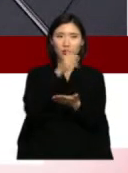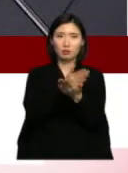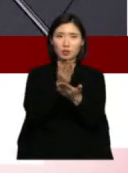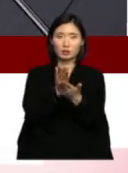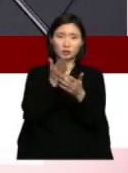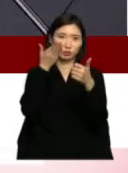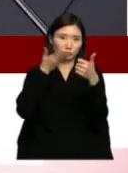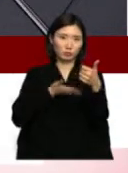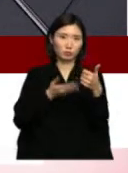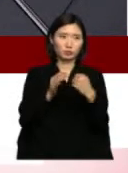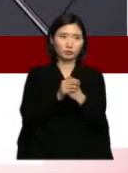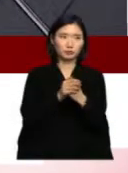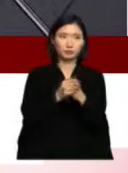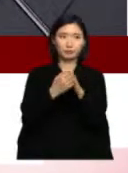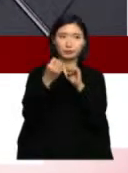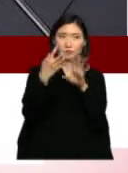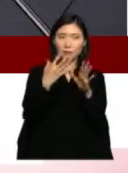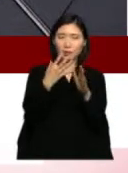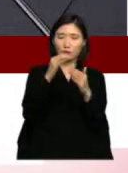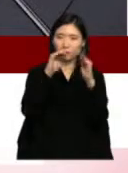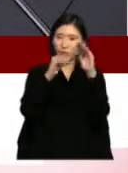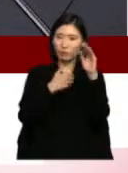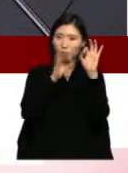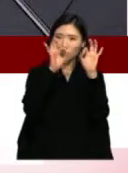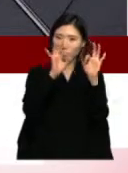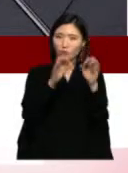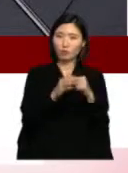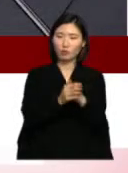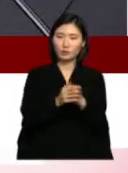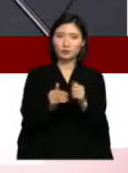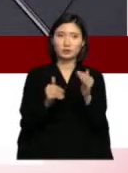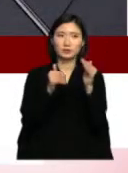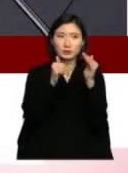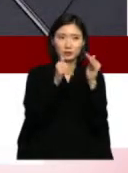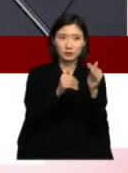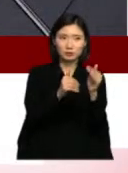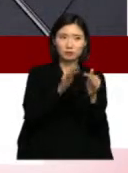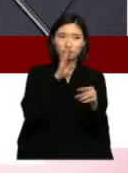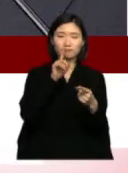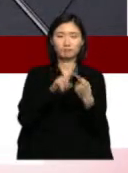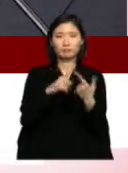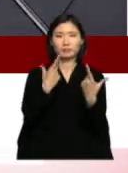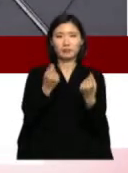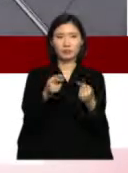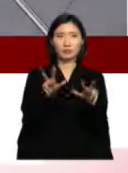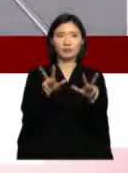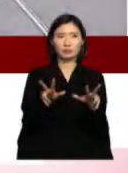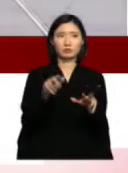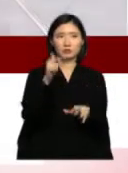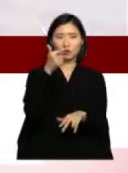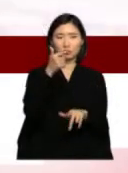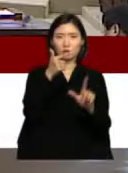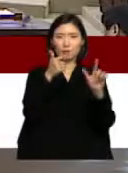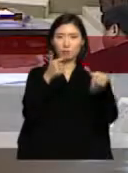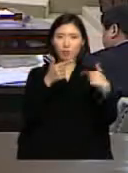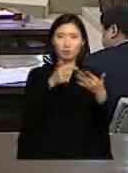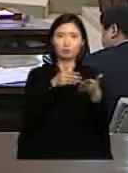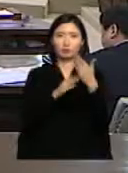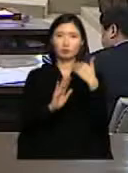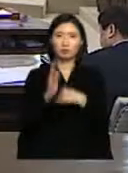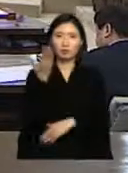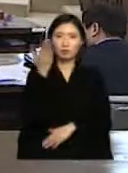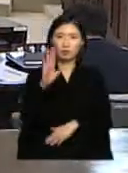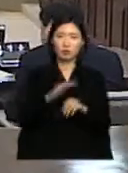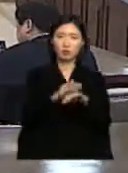아니에요. 답변을 보고 진행을 해야 마땅한 거 아니냐. 지금 여섯 번이나 부결이 됐는데.